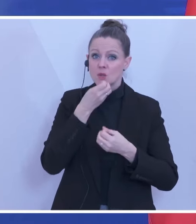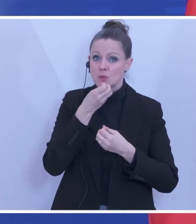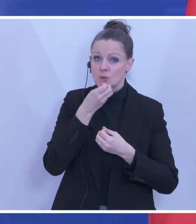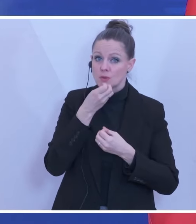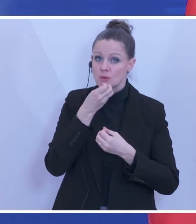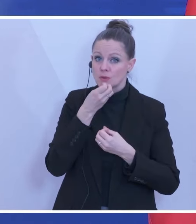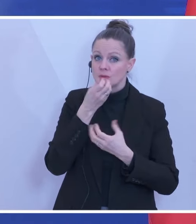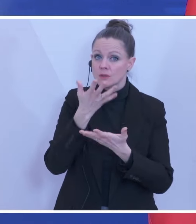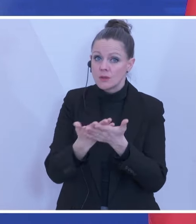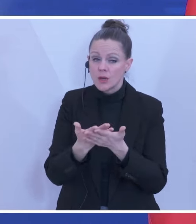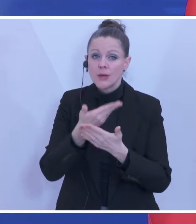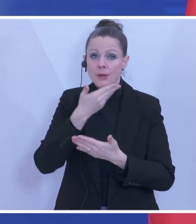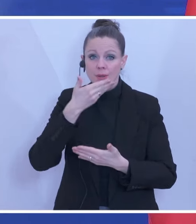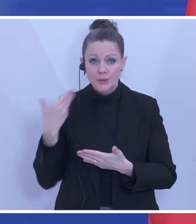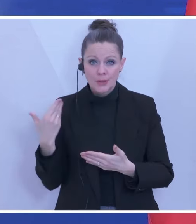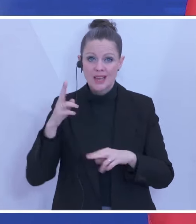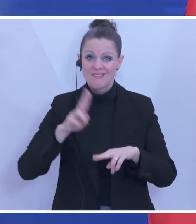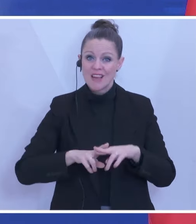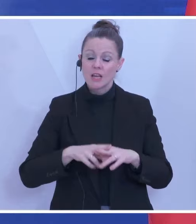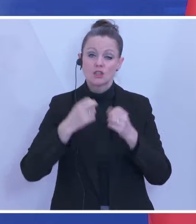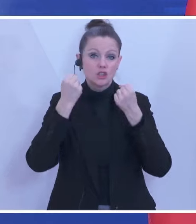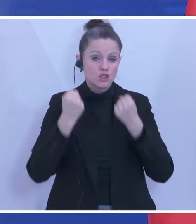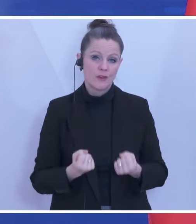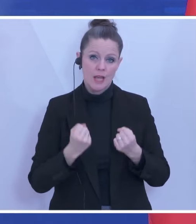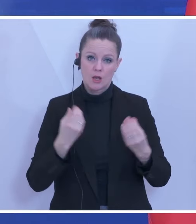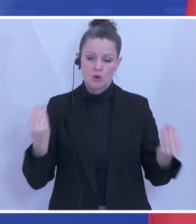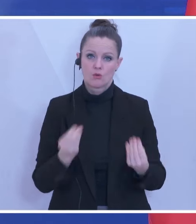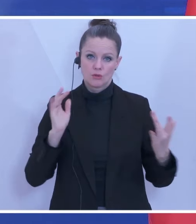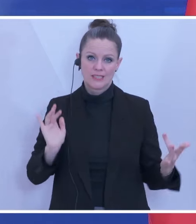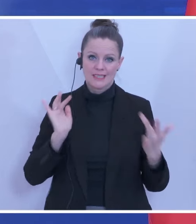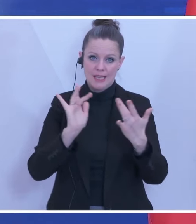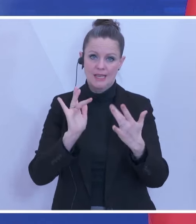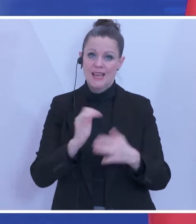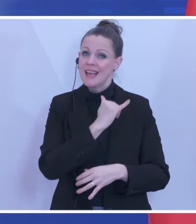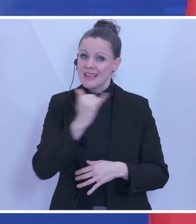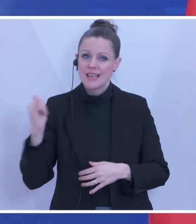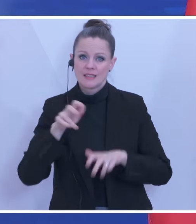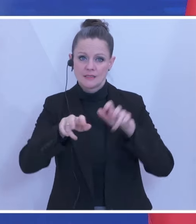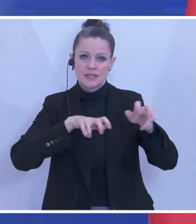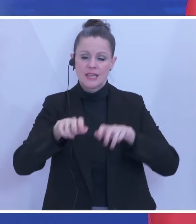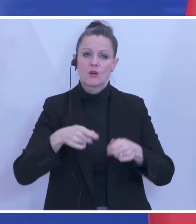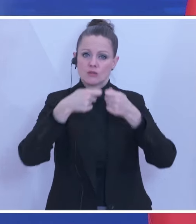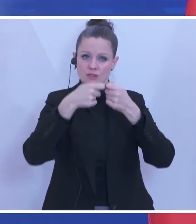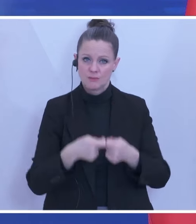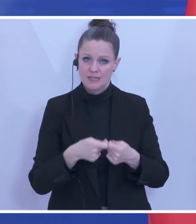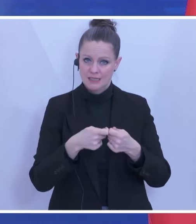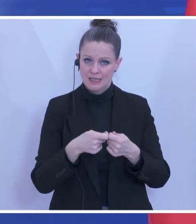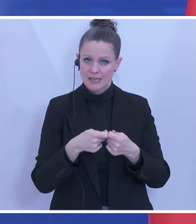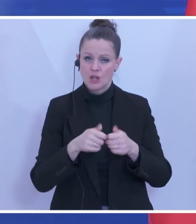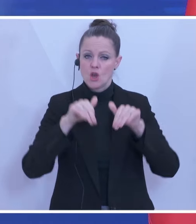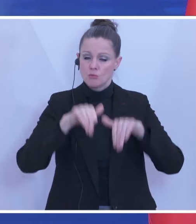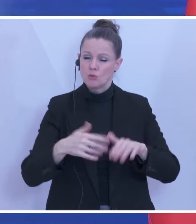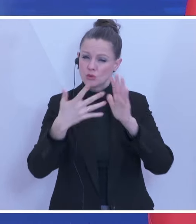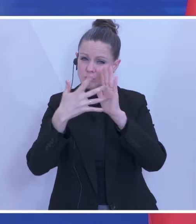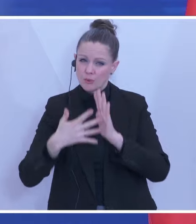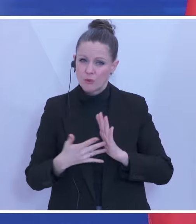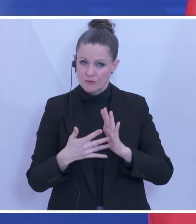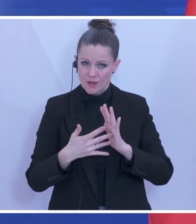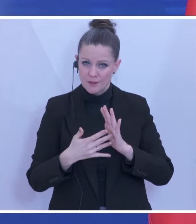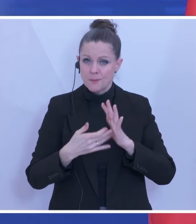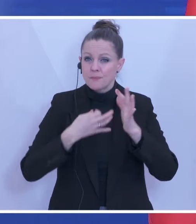schwerwiegende Gründe dagegen sprechen. Es hat auch jedes Regierungsmitglied zukünftig zu prüfen, ob nicht diese Auskunft, die in Form von Informationen